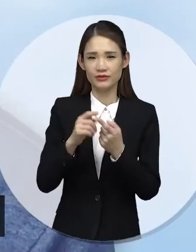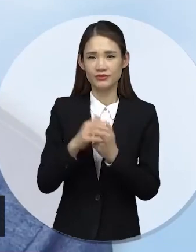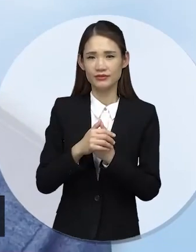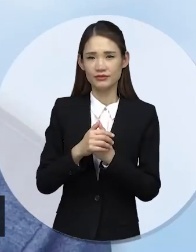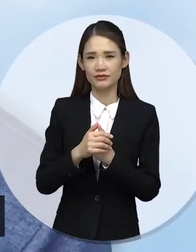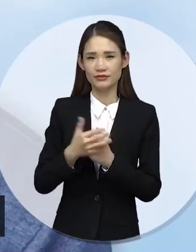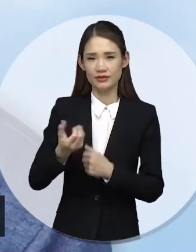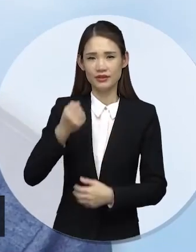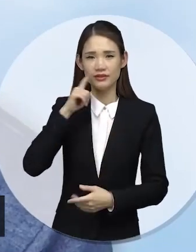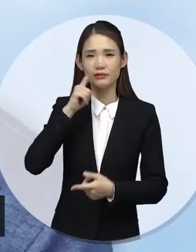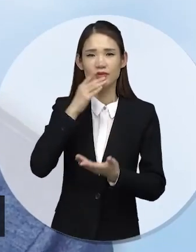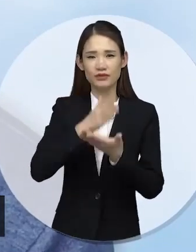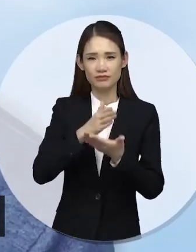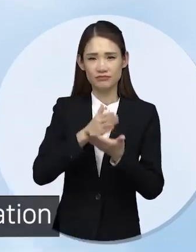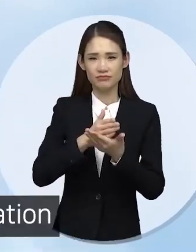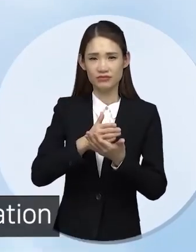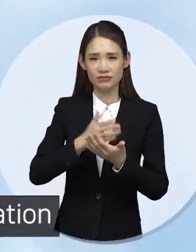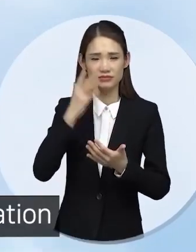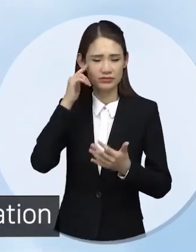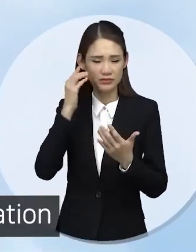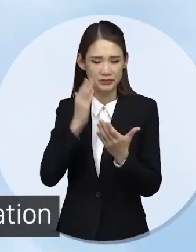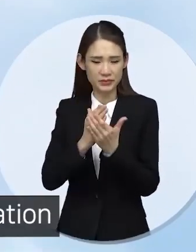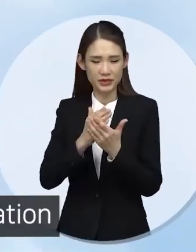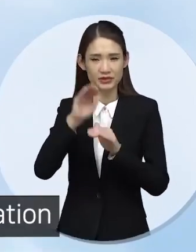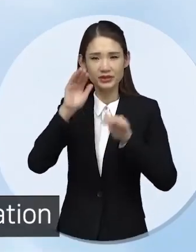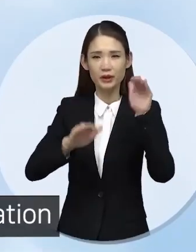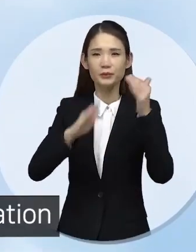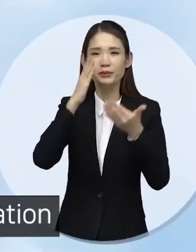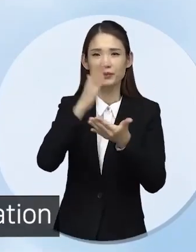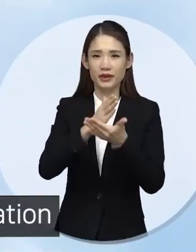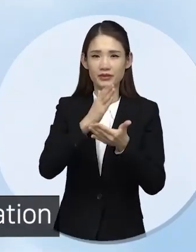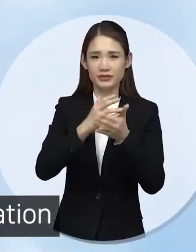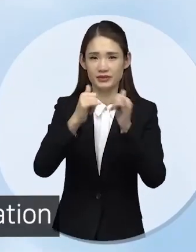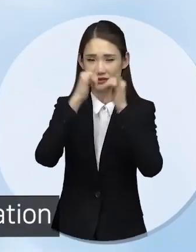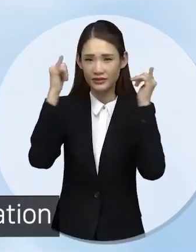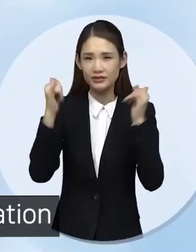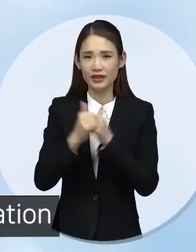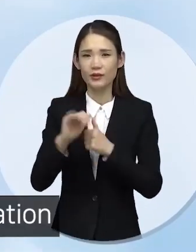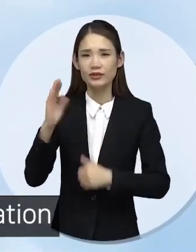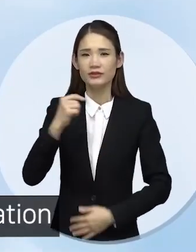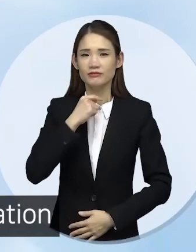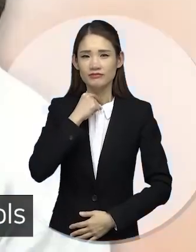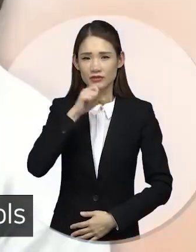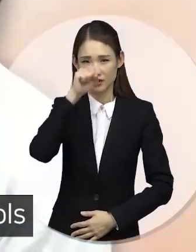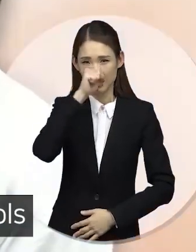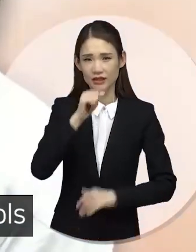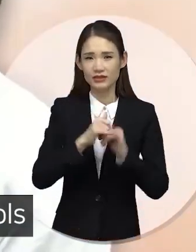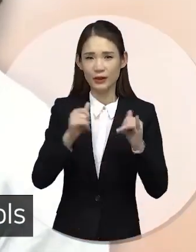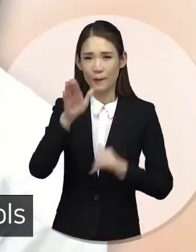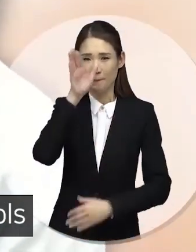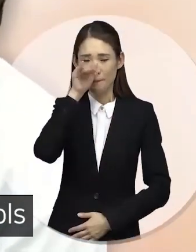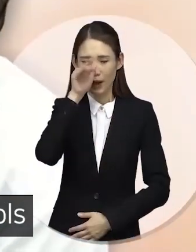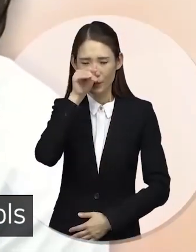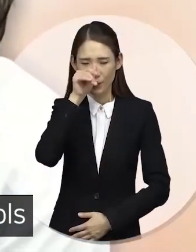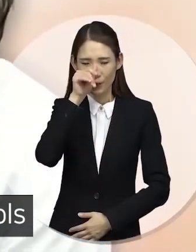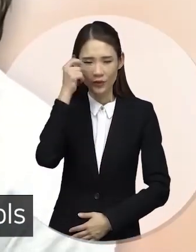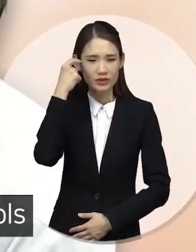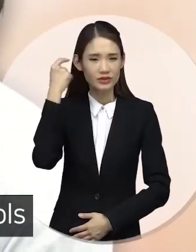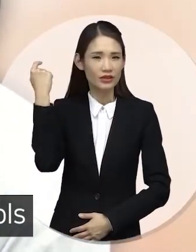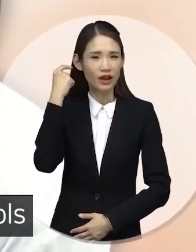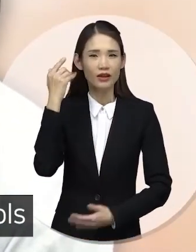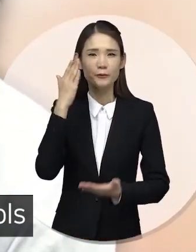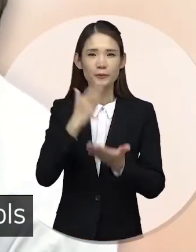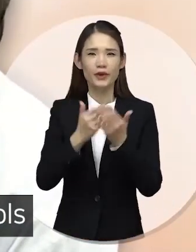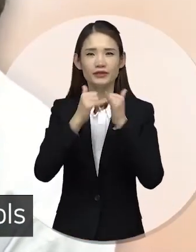전부 나누라고 강제할 순 없겠지만 적어도 불합리한 이유로 차별받진 않는 사회가 되었으면 합니다. 착한 사람들이 바보 같은 거라는